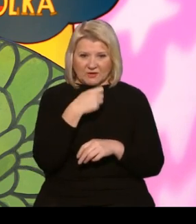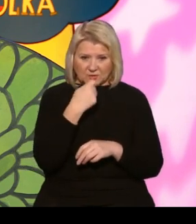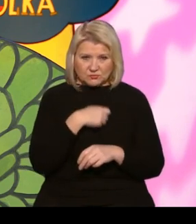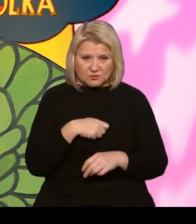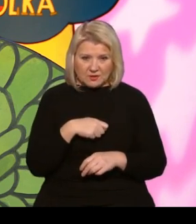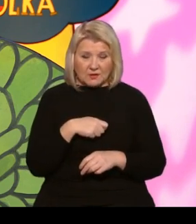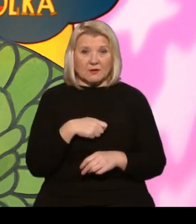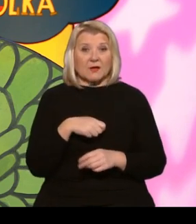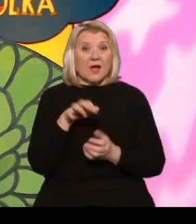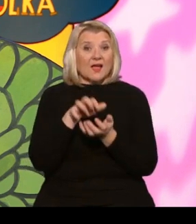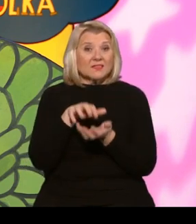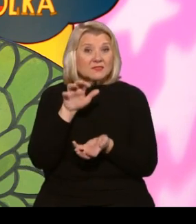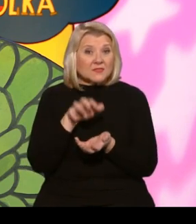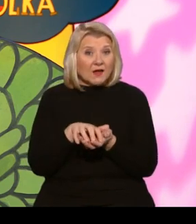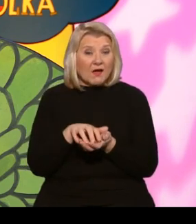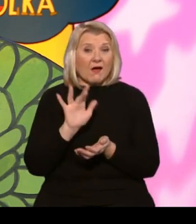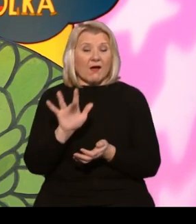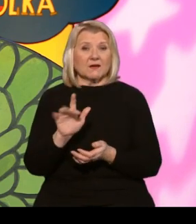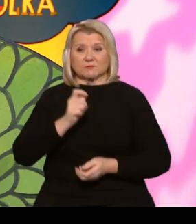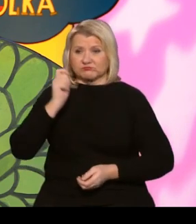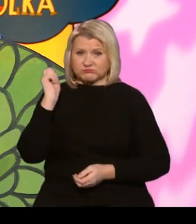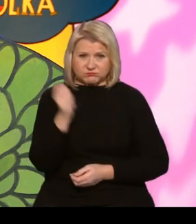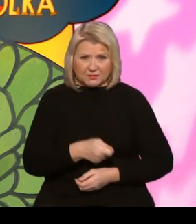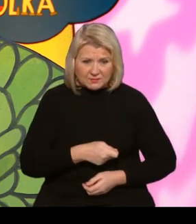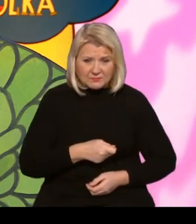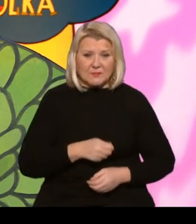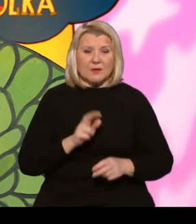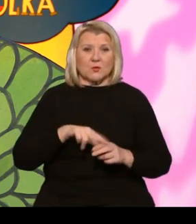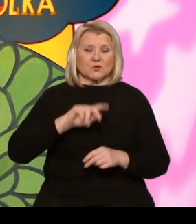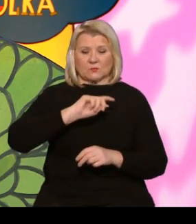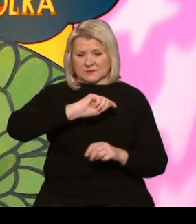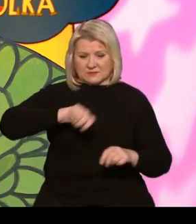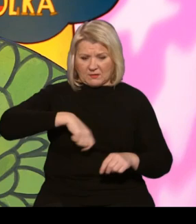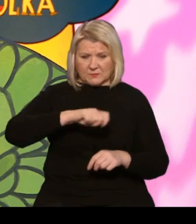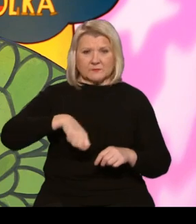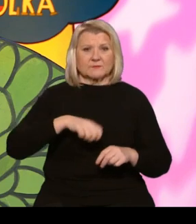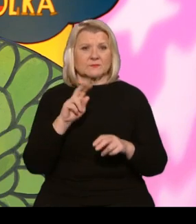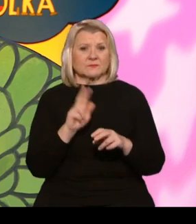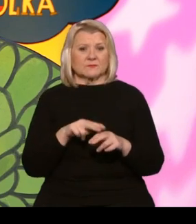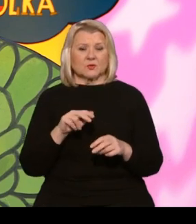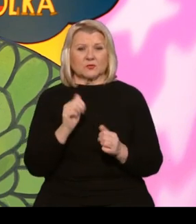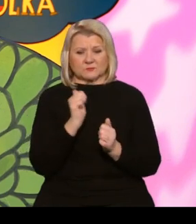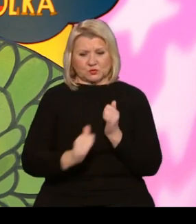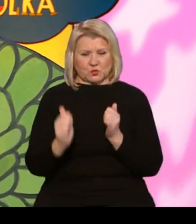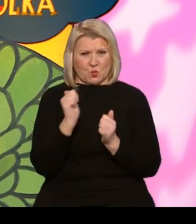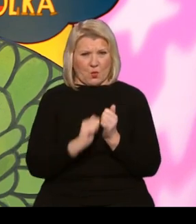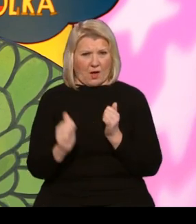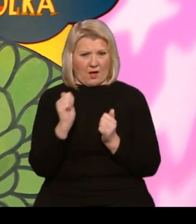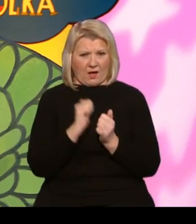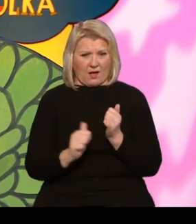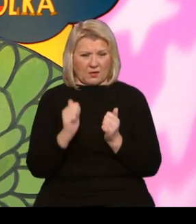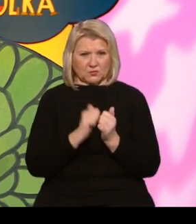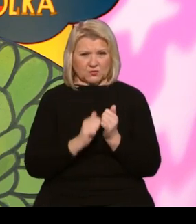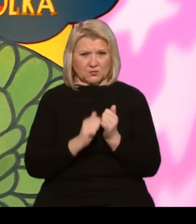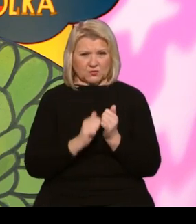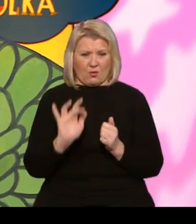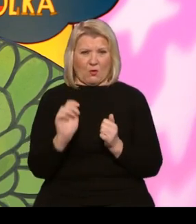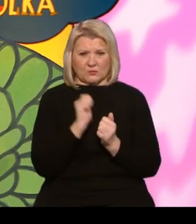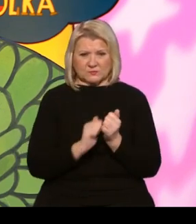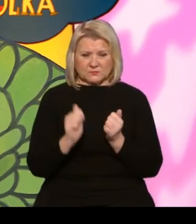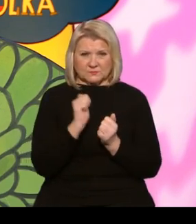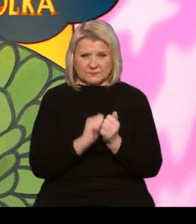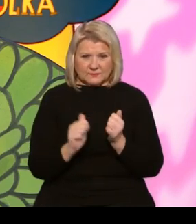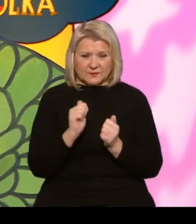paličkou, ping, zamíchám ho vařečkou, podrbu ho struhadlem, blem, blem, blem, blem, blem, blem,